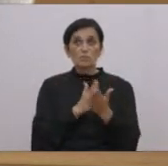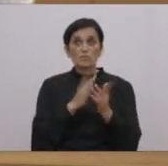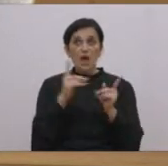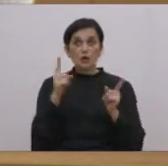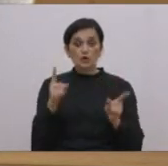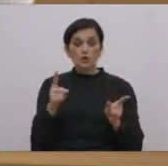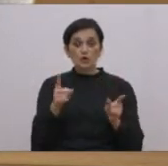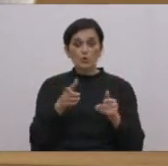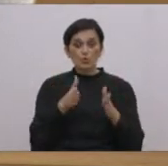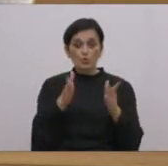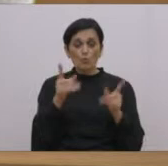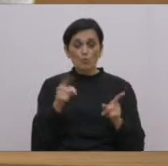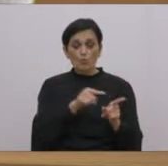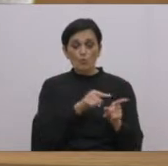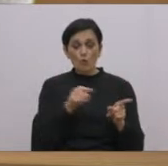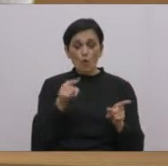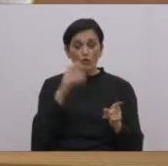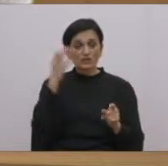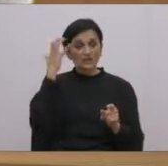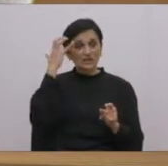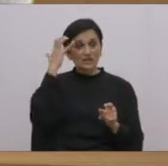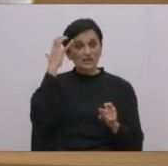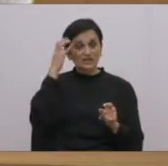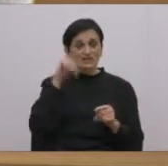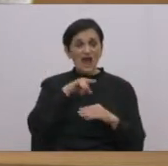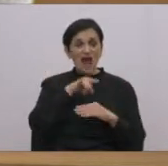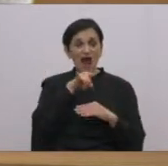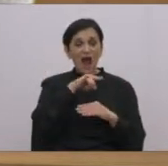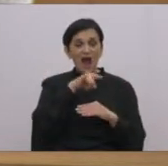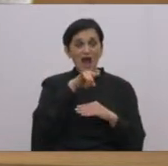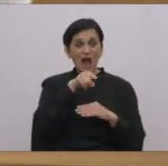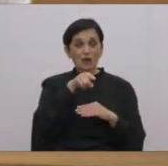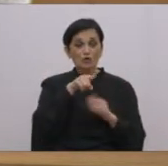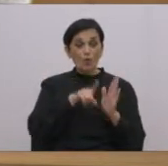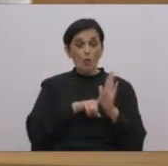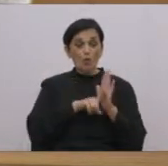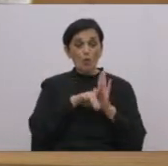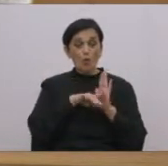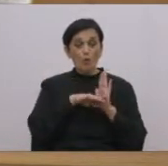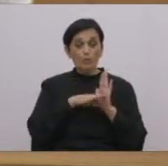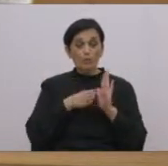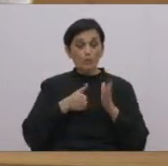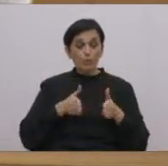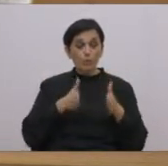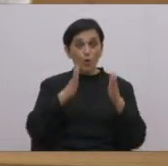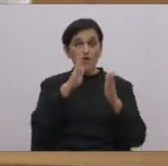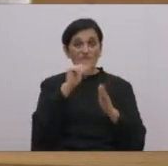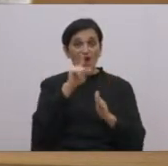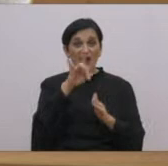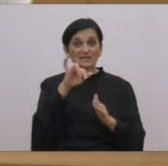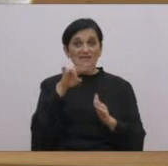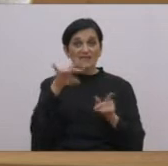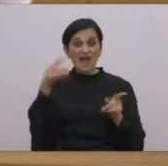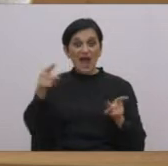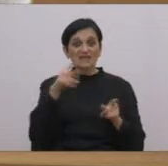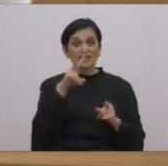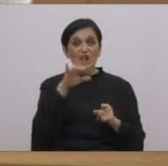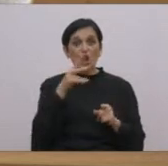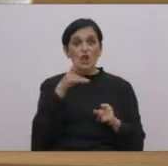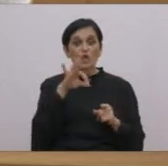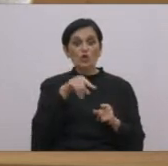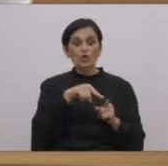მონაკვეთი კახეთის გზატკეცილი, ანუ აეროპორტის ტრასიდან ვაზიანამდე, ანუ ლილოს